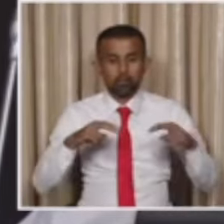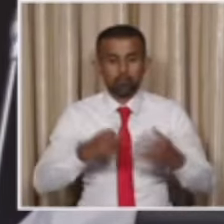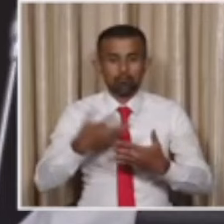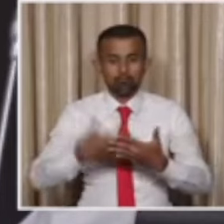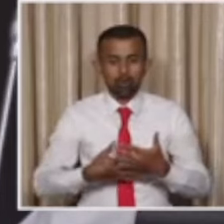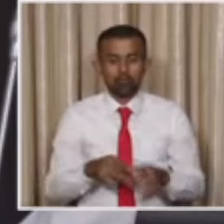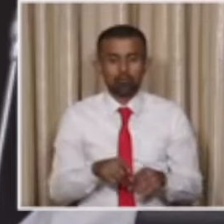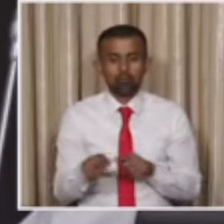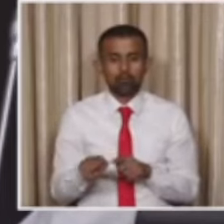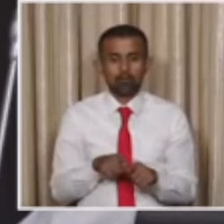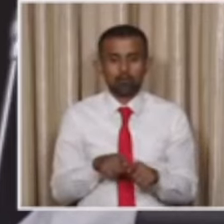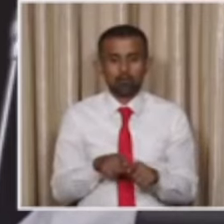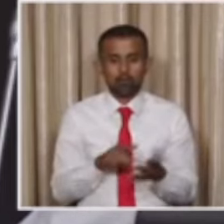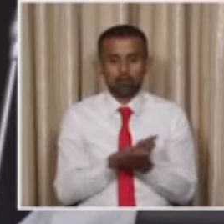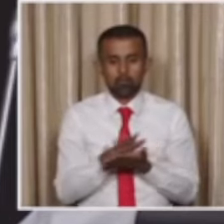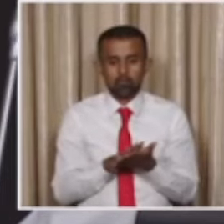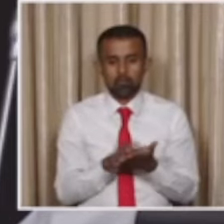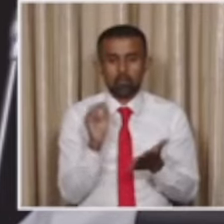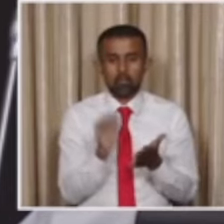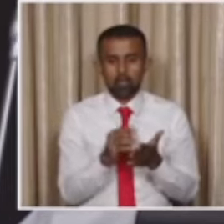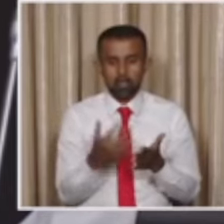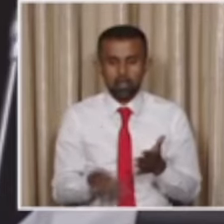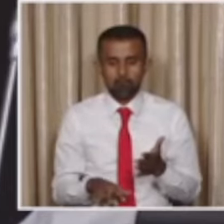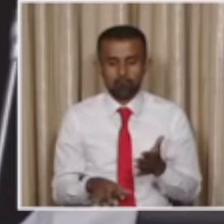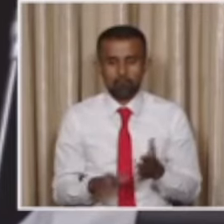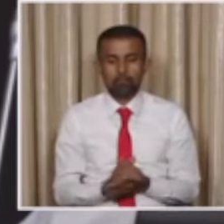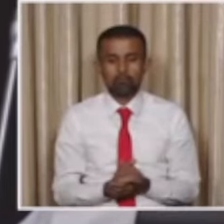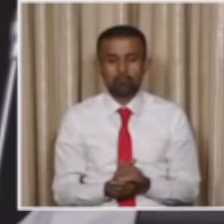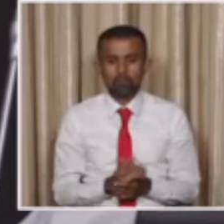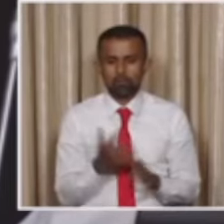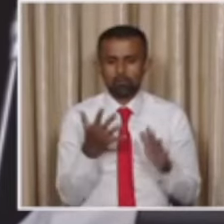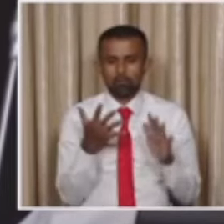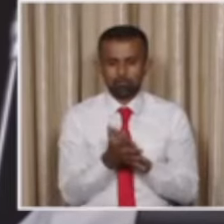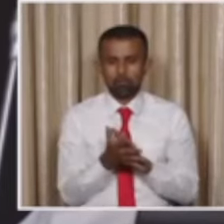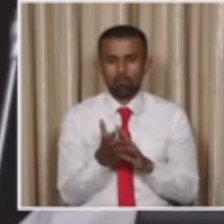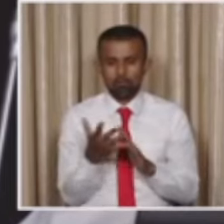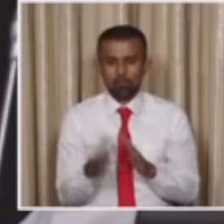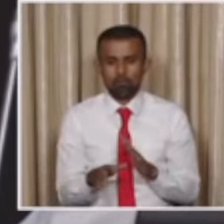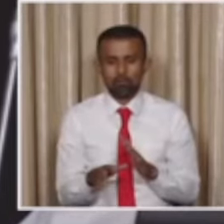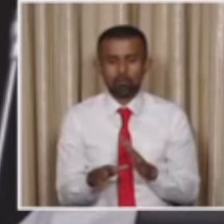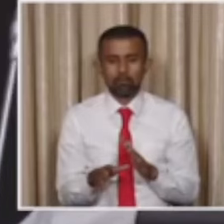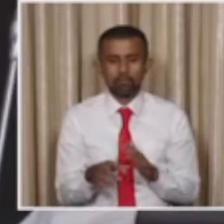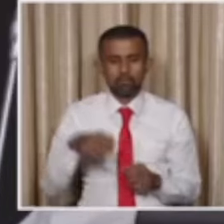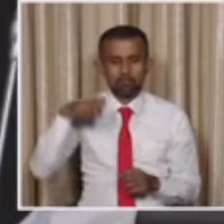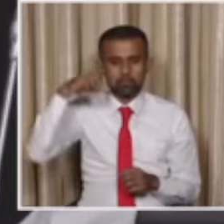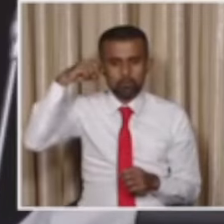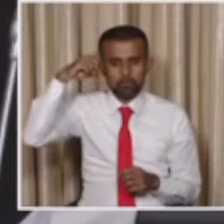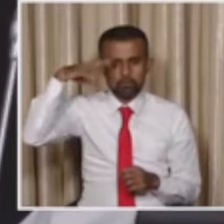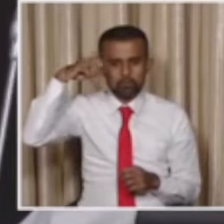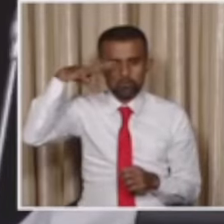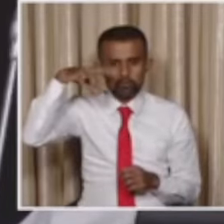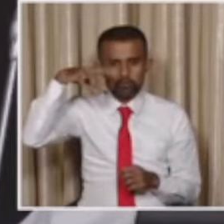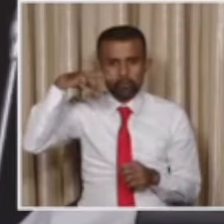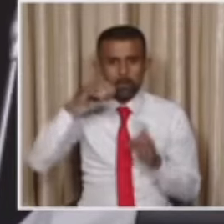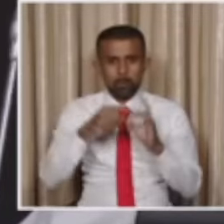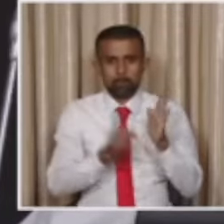අනුව බොහොම පැහැදිලිව සඳහන් වෙලා තියෙනවා මෙතන මේ අක්‍රමිකතාවයක් වෙලා විදුලිය ඉවත් විදුලිය